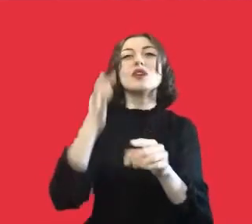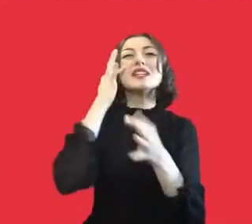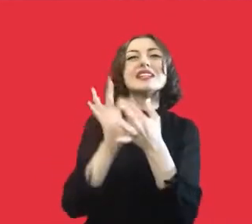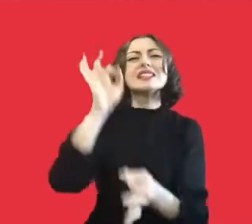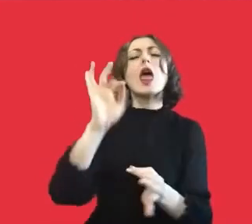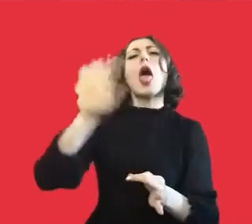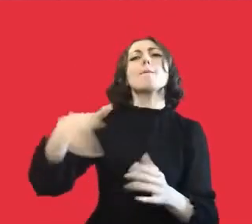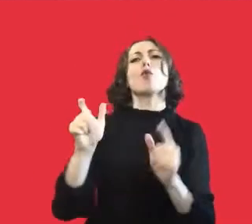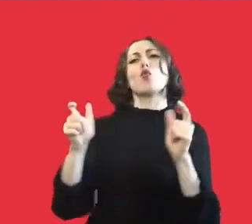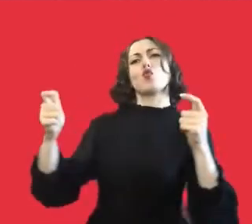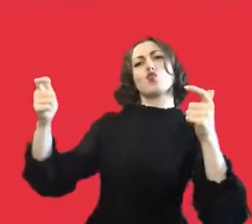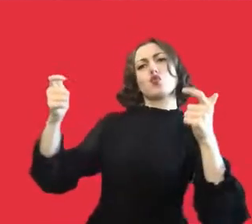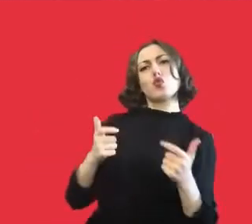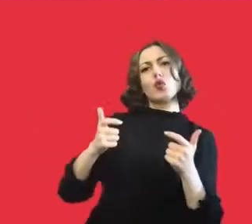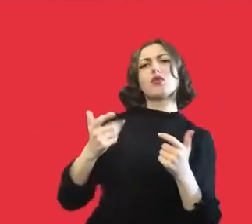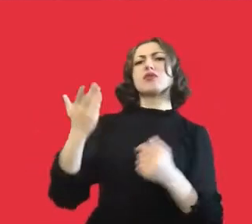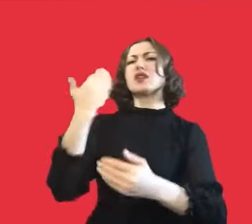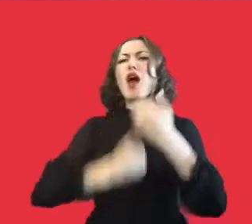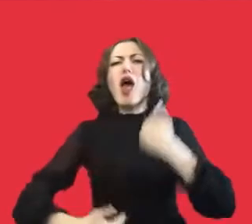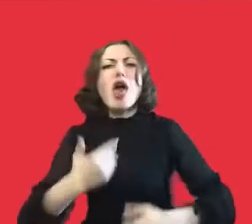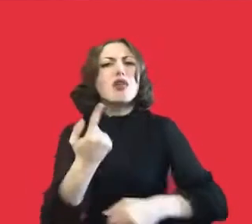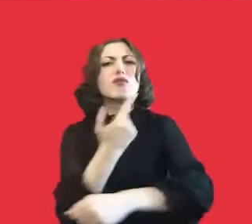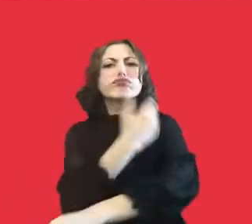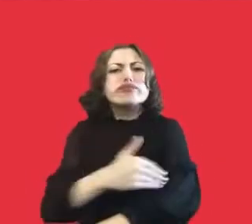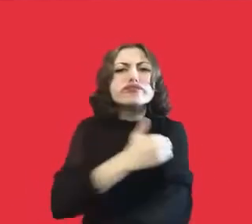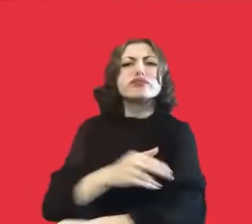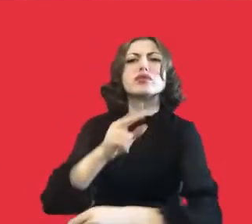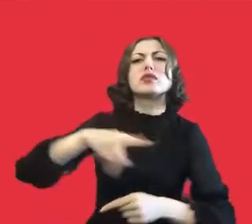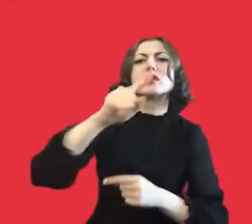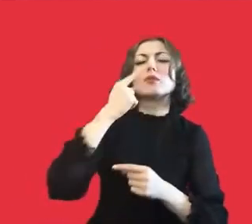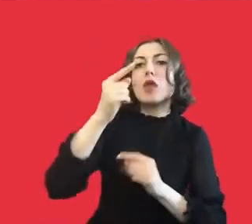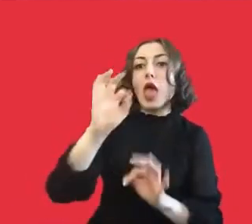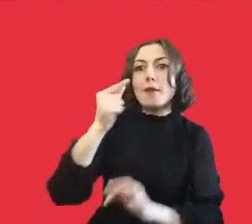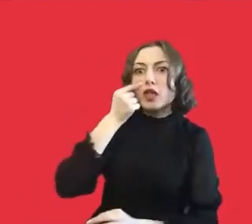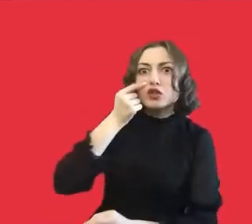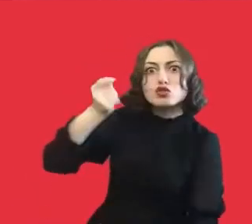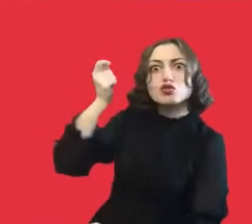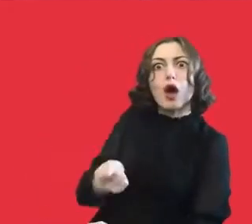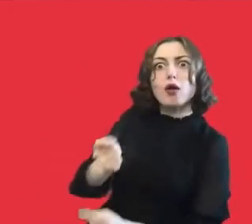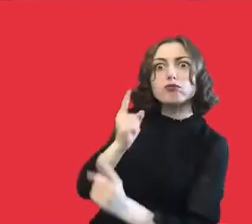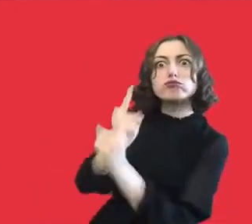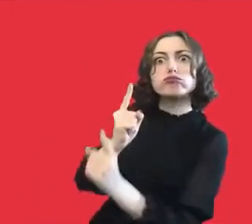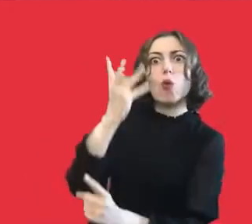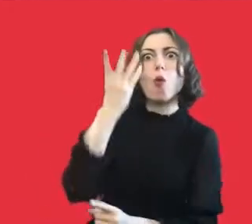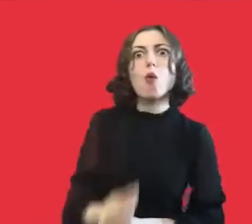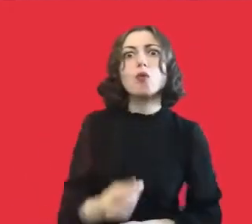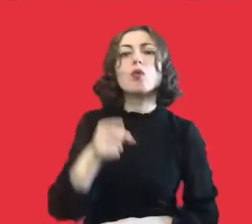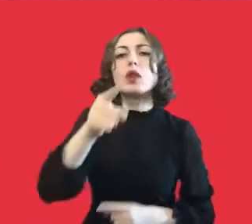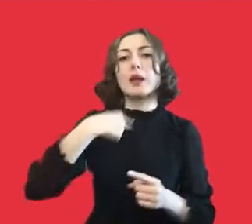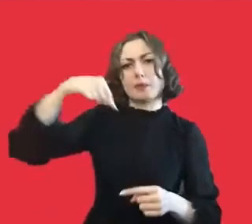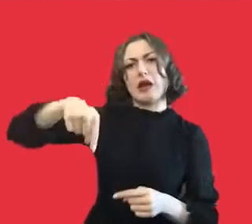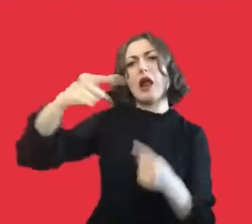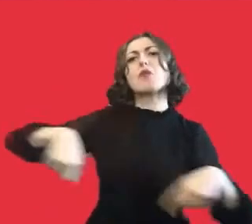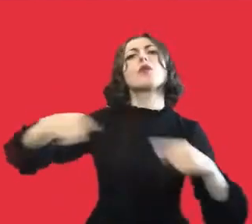insan yaralarını saran, ızdırabını dindiren o yönüne tanıklık etmiş 152 yıldır Kızılay. Bugün biz de aynı